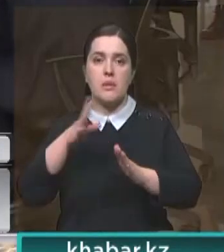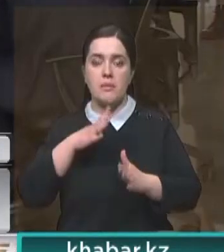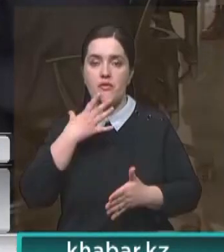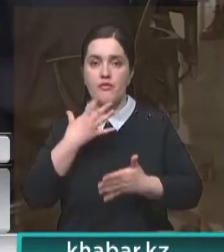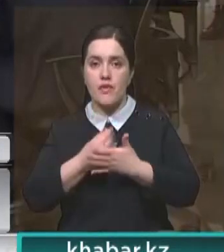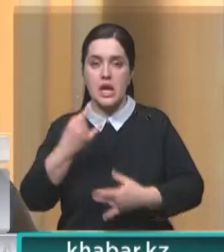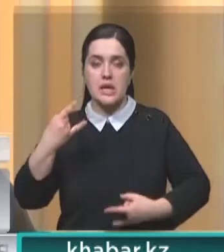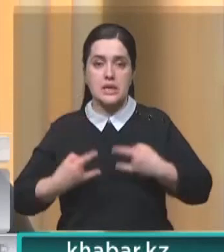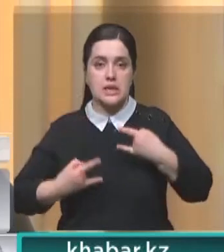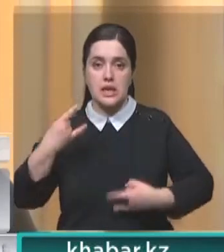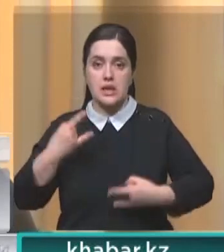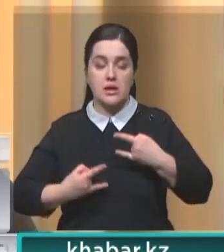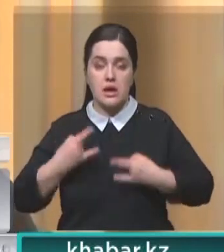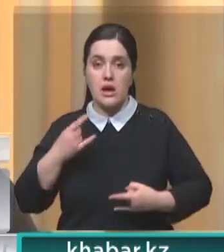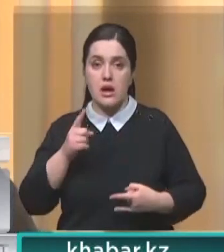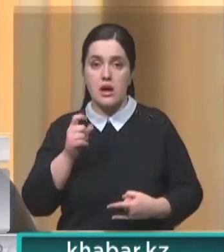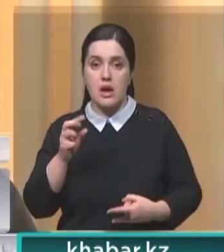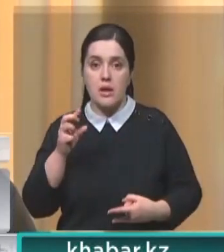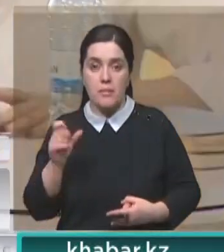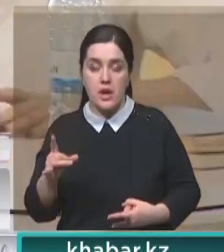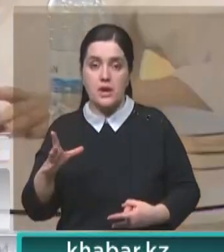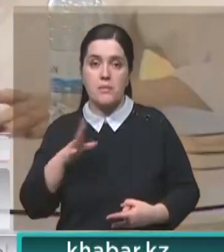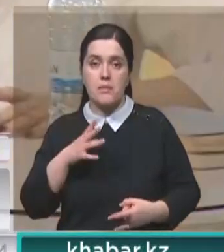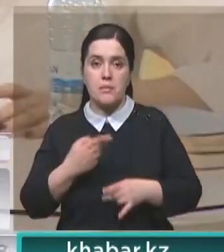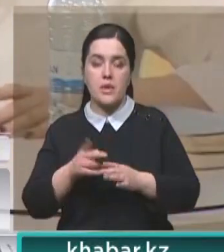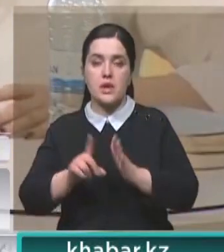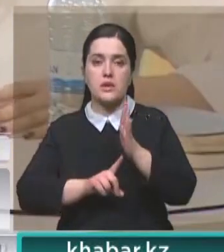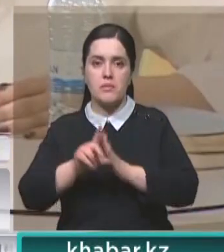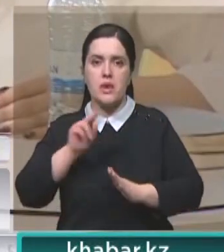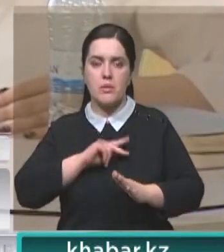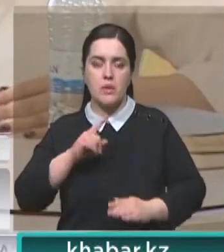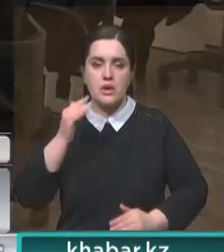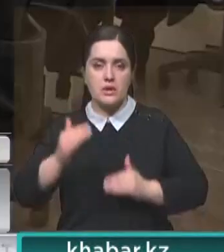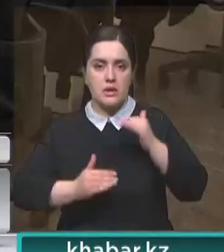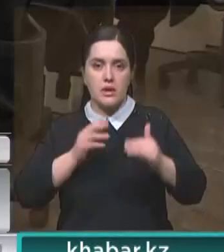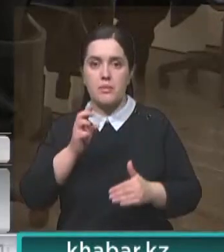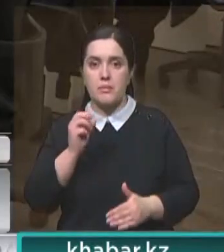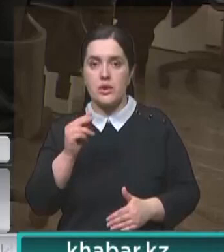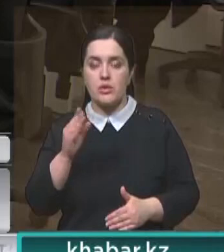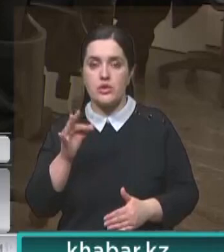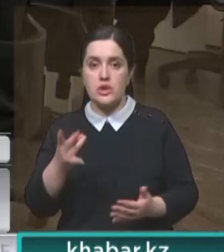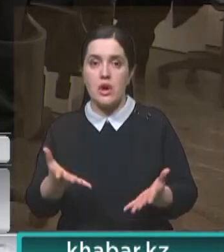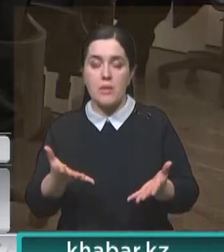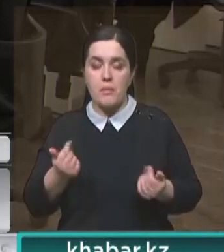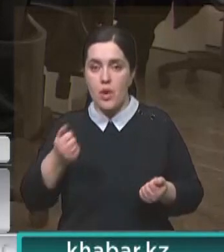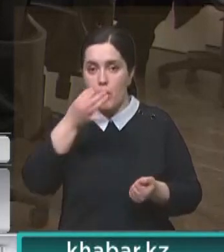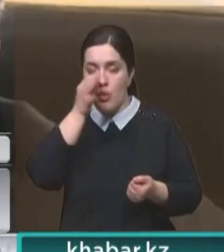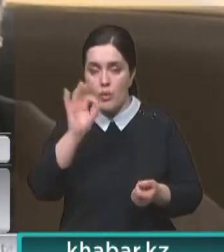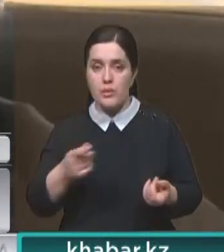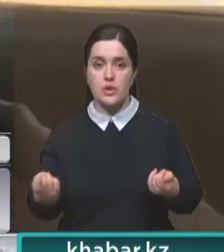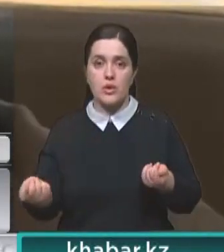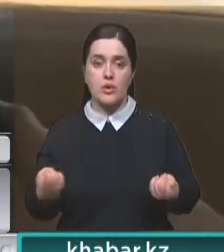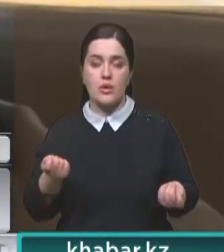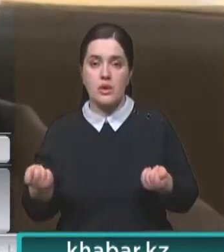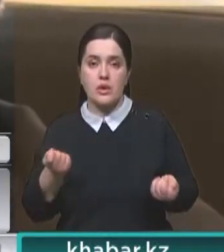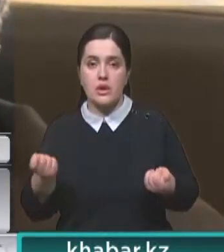отечественного телевидения. По сути, именно «Хабар» в свое время стал трамплином для карьерного роста Бекхожина. Получив опыт управленца на телеканале «Мир»,